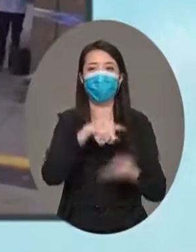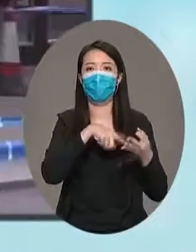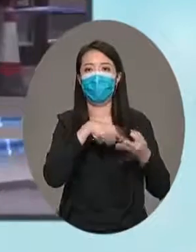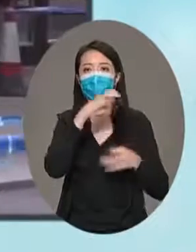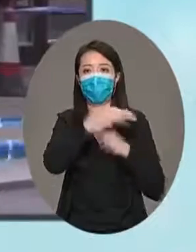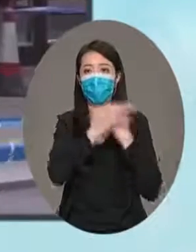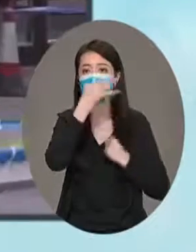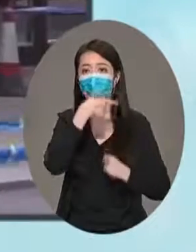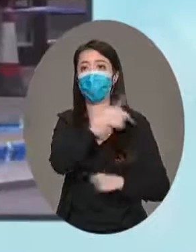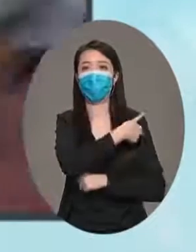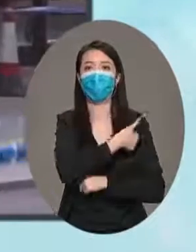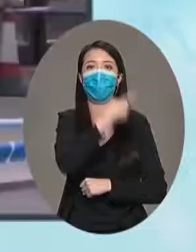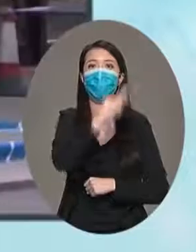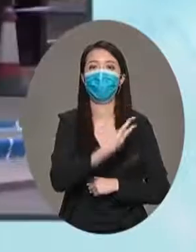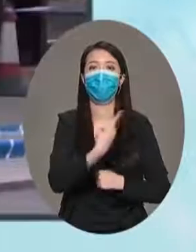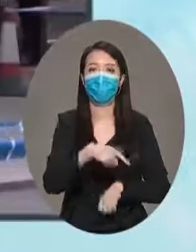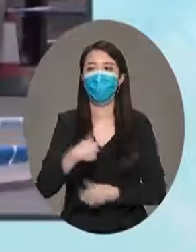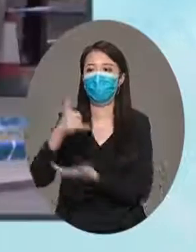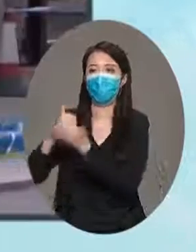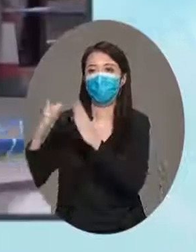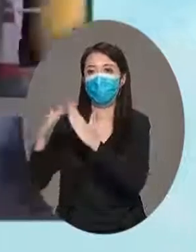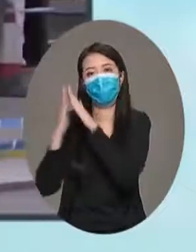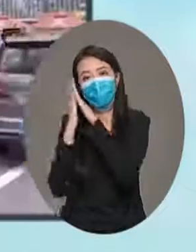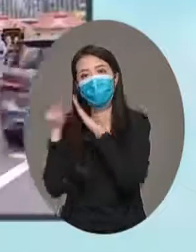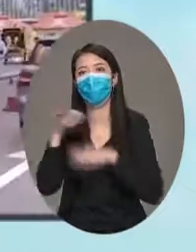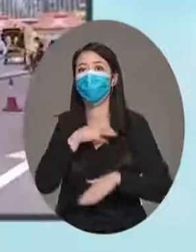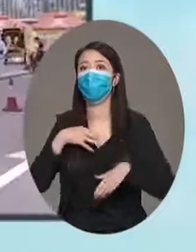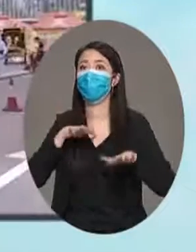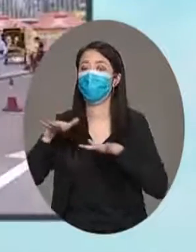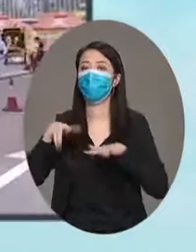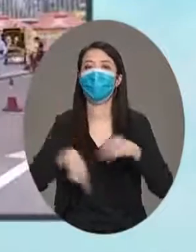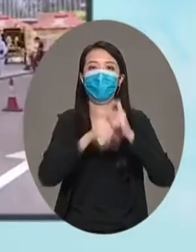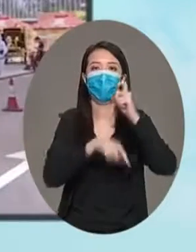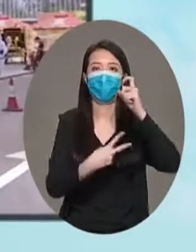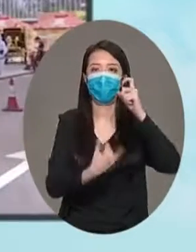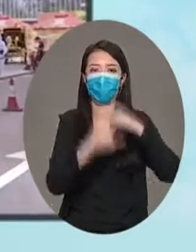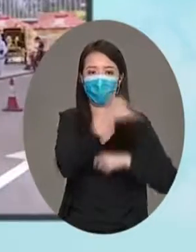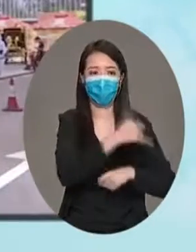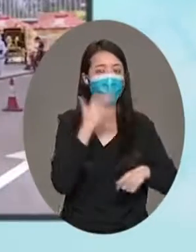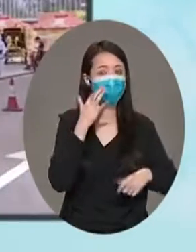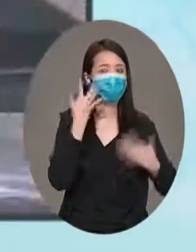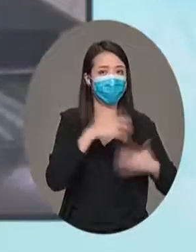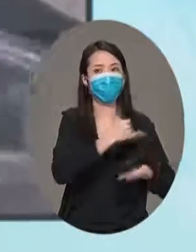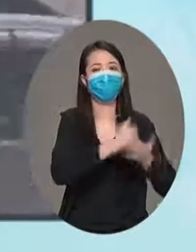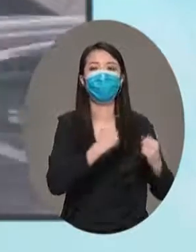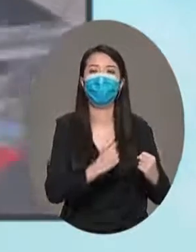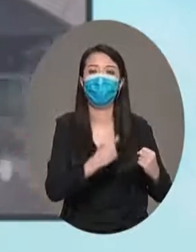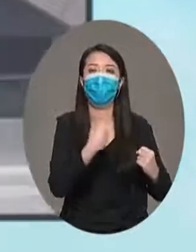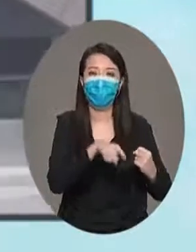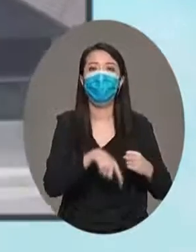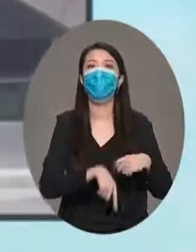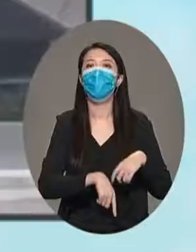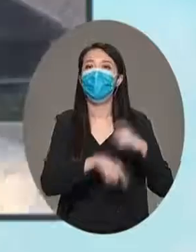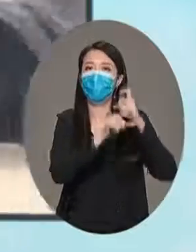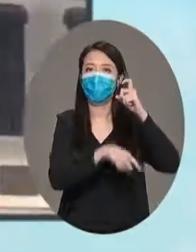疫苗，原本住在珠海斗門，自上個月26日入境澳門之後都冇翻過珠海。期間在上